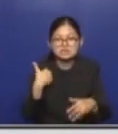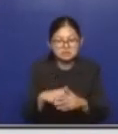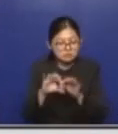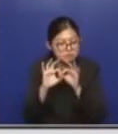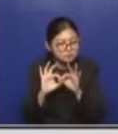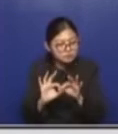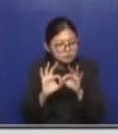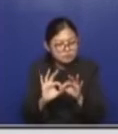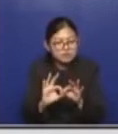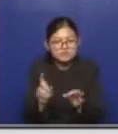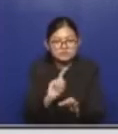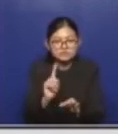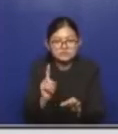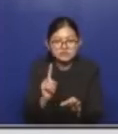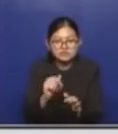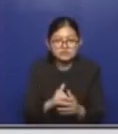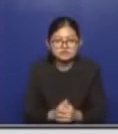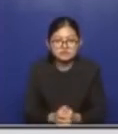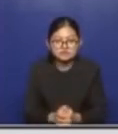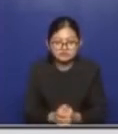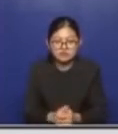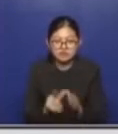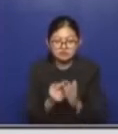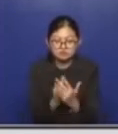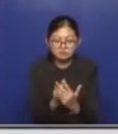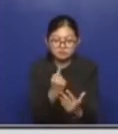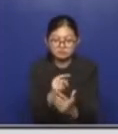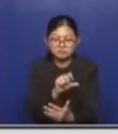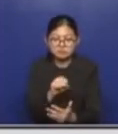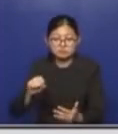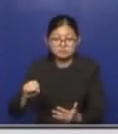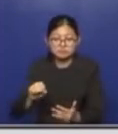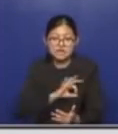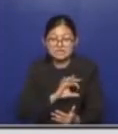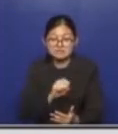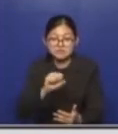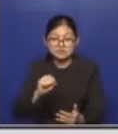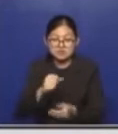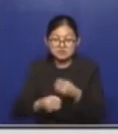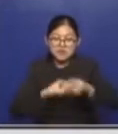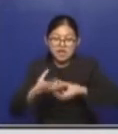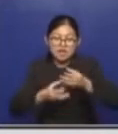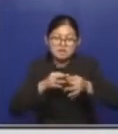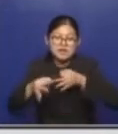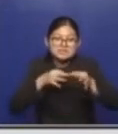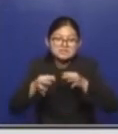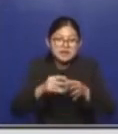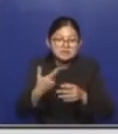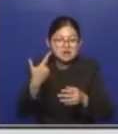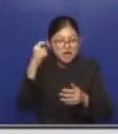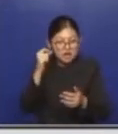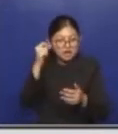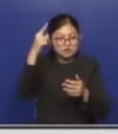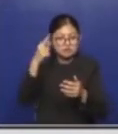ใยของผู้แทนราษฎรที่จะมาอภิปรายเพื่อทำความเข้าใจกับ